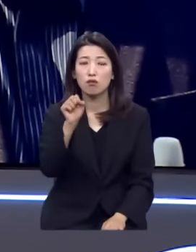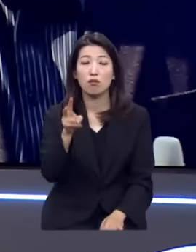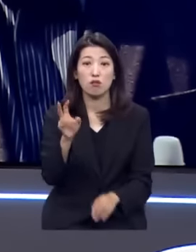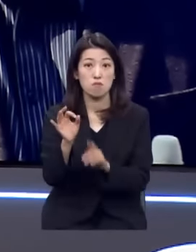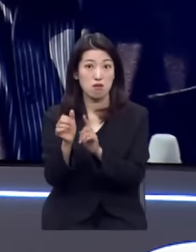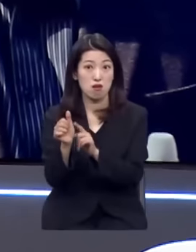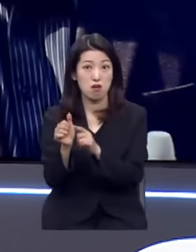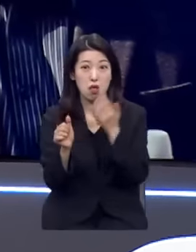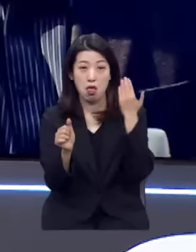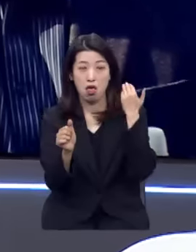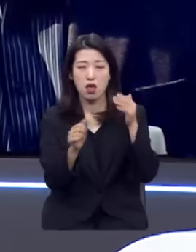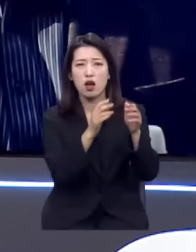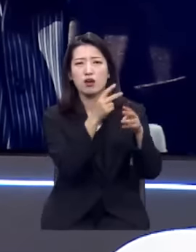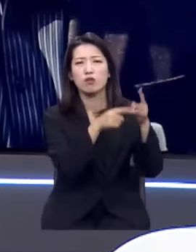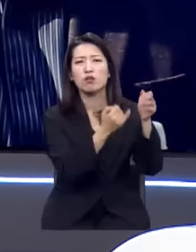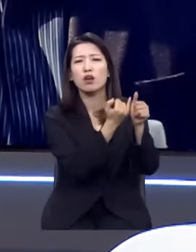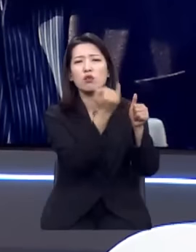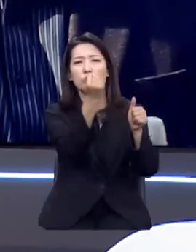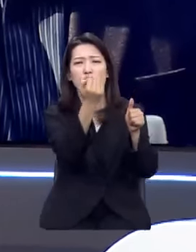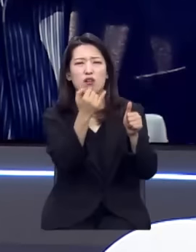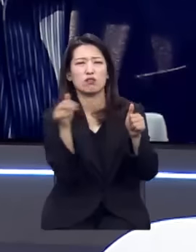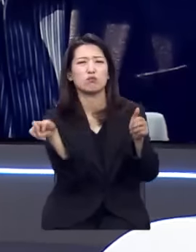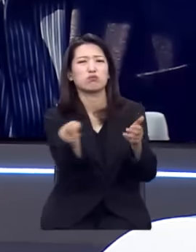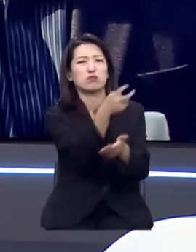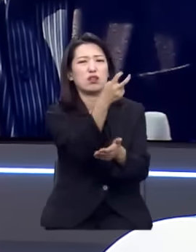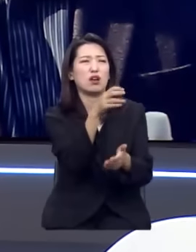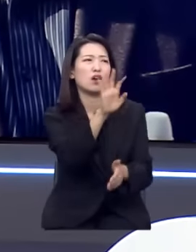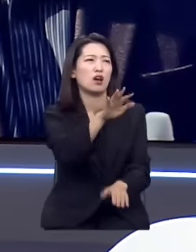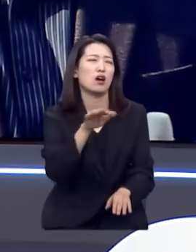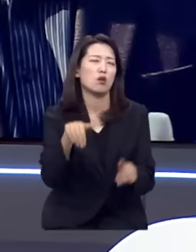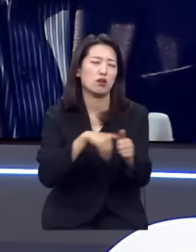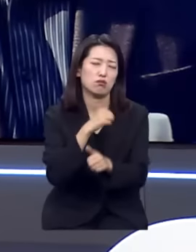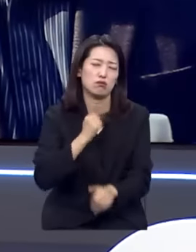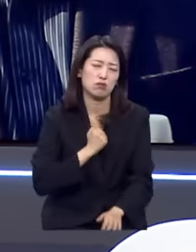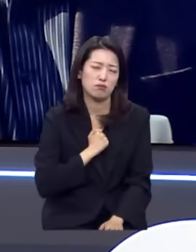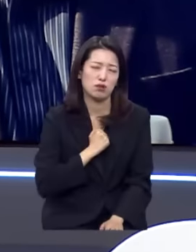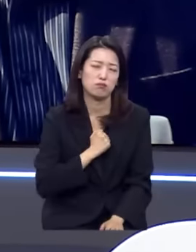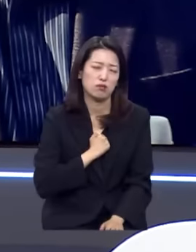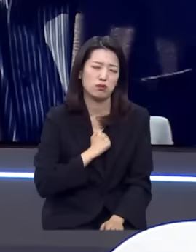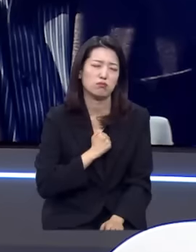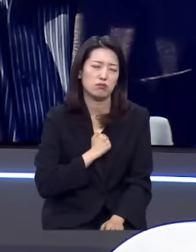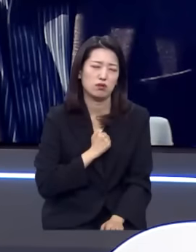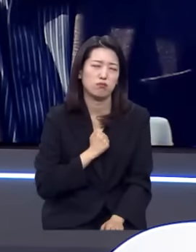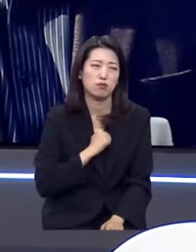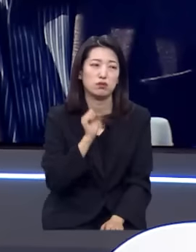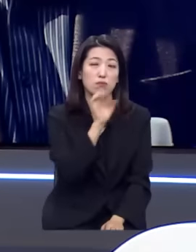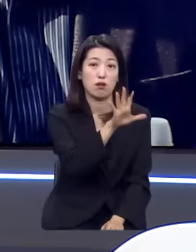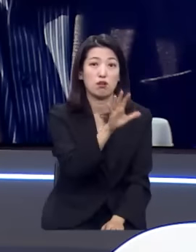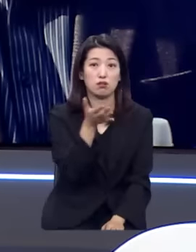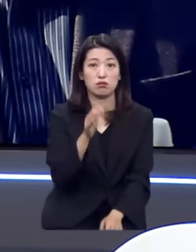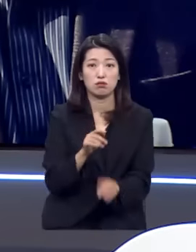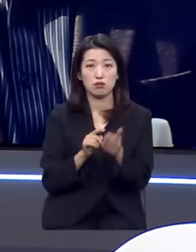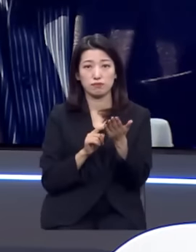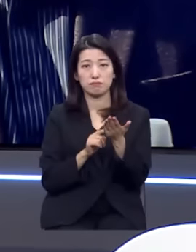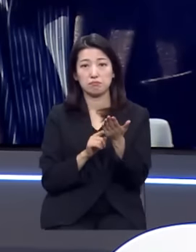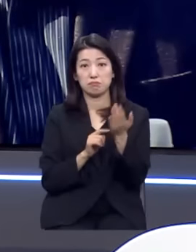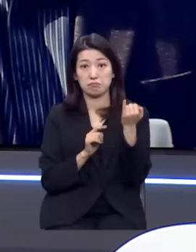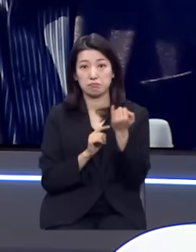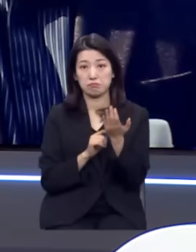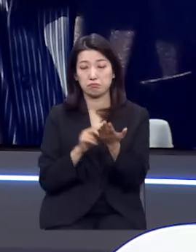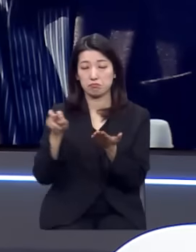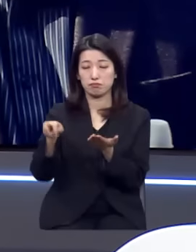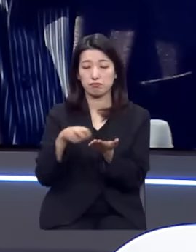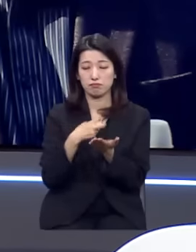최근까지도 김여사한테 답답함을 토로했고 김여사는 메시지를 읽었지 만 답을 안 했다 그니까 어떤 메시지로